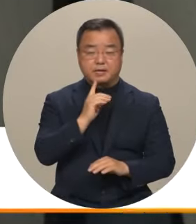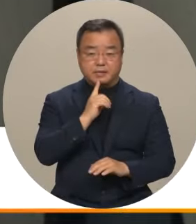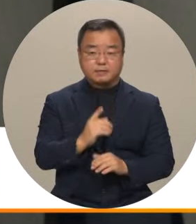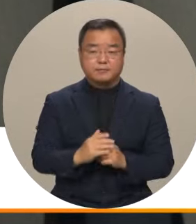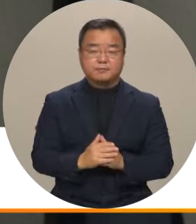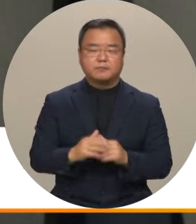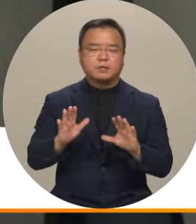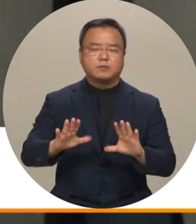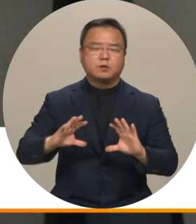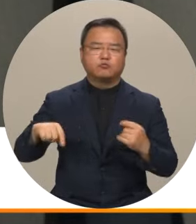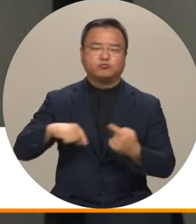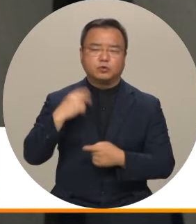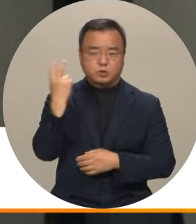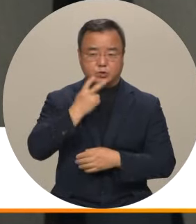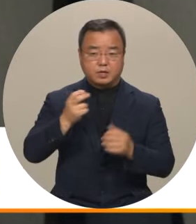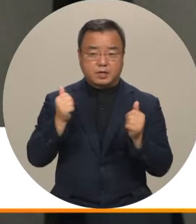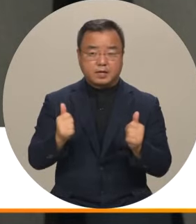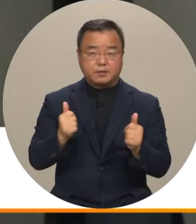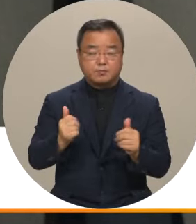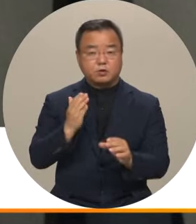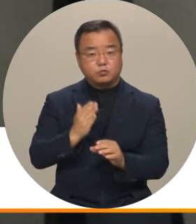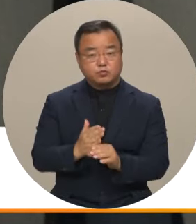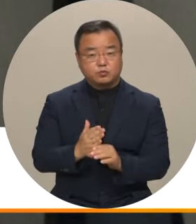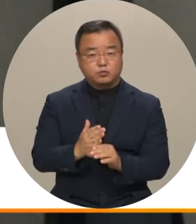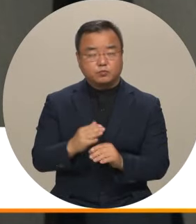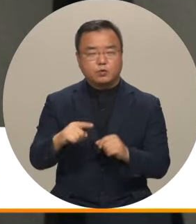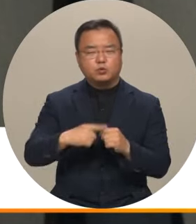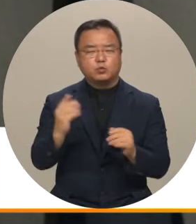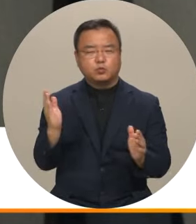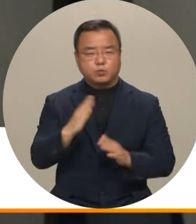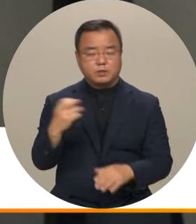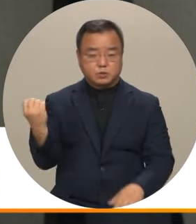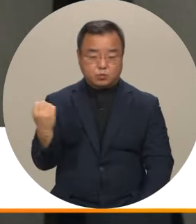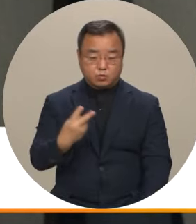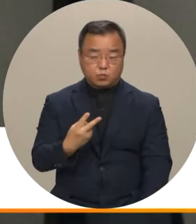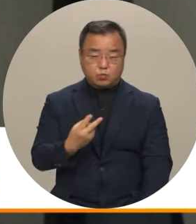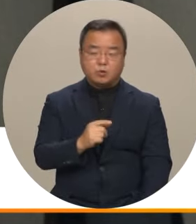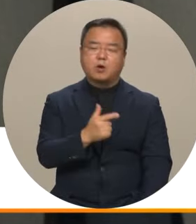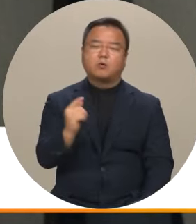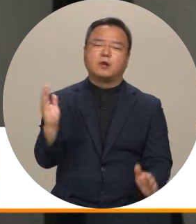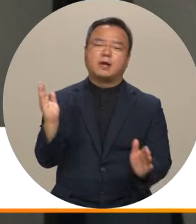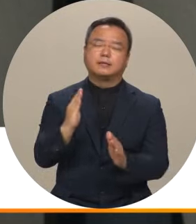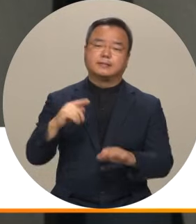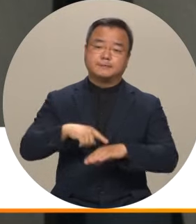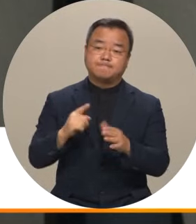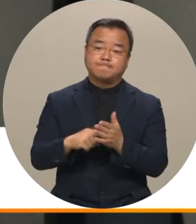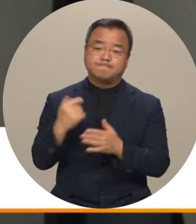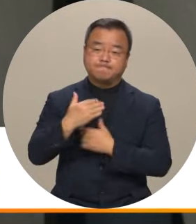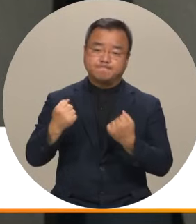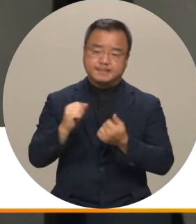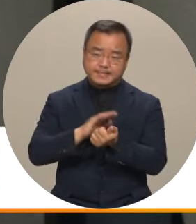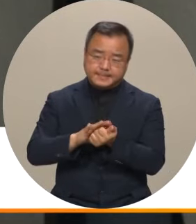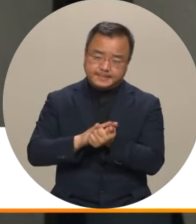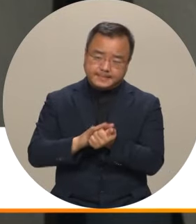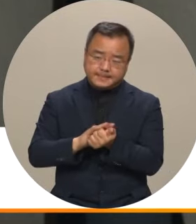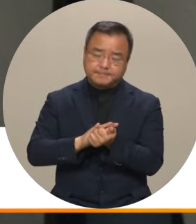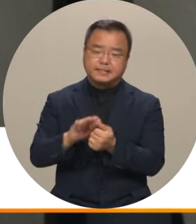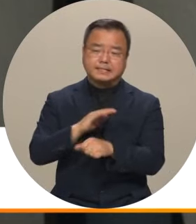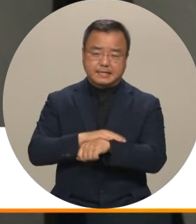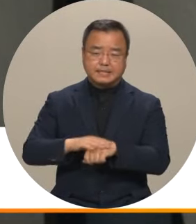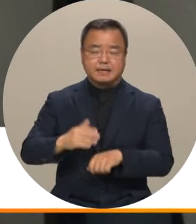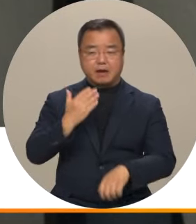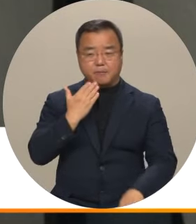국정 감사 때 어떻하면 우리 초등학생뿐만 아니라 우리 학생들의 마음 건강을 더 잘 지켜낼 수 있을지 정부의